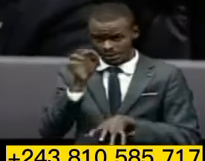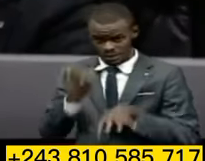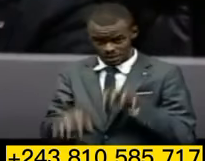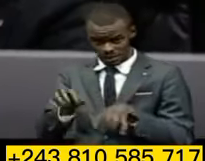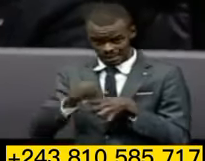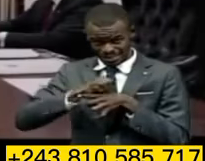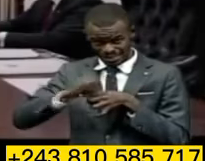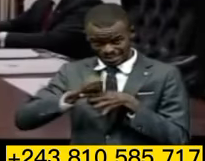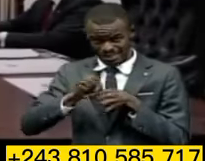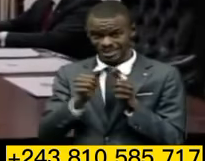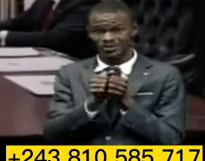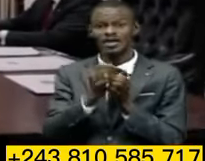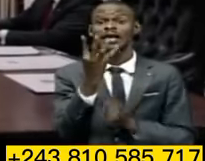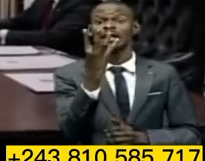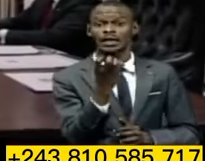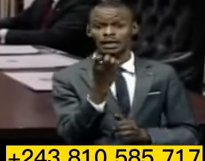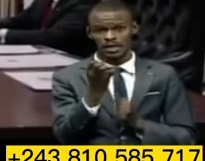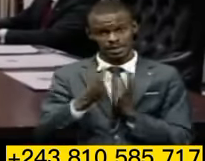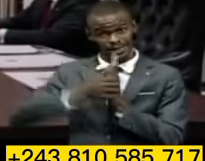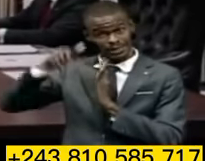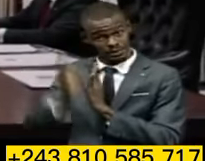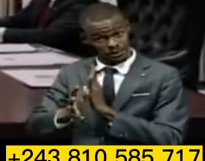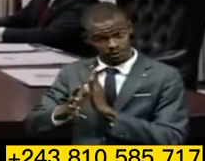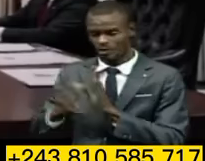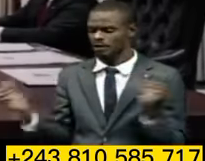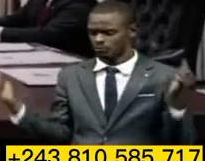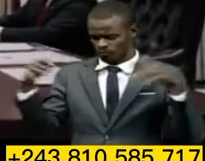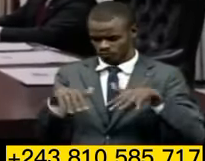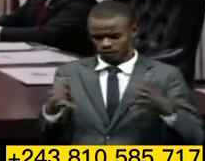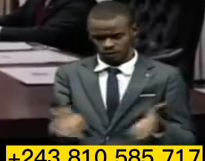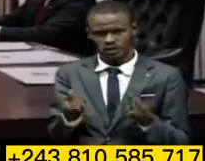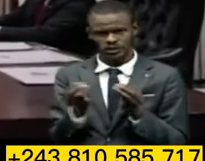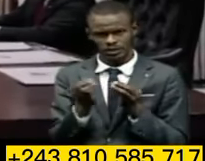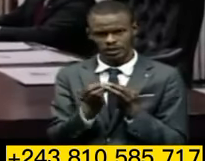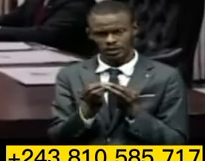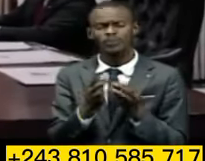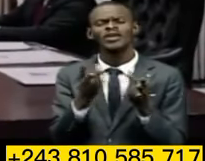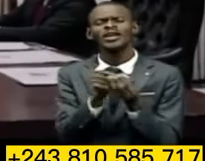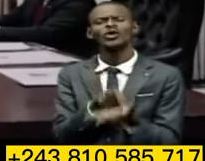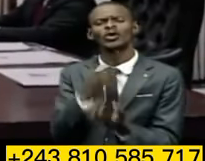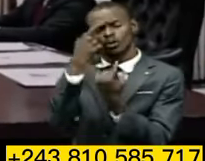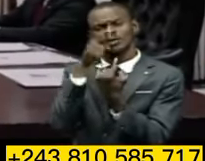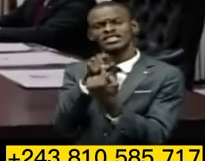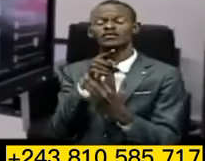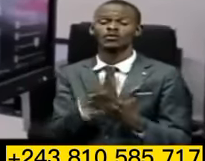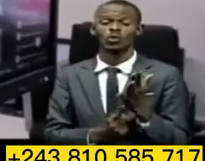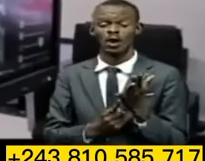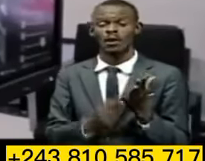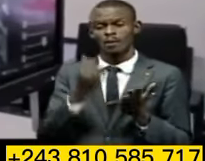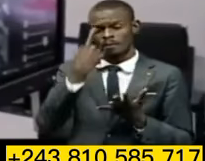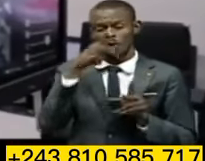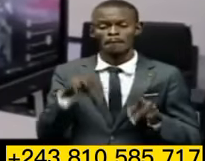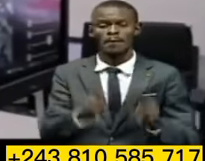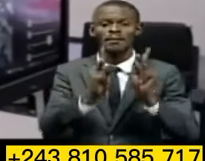des 40 experts du secrétariat exécutif. L'objectif principal de ces séminaires était de permettre à la République